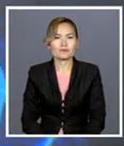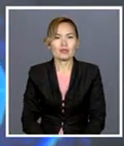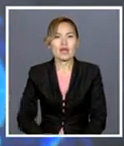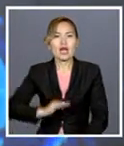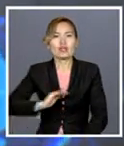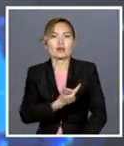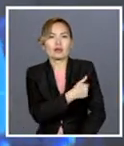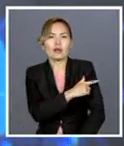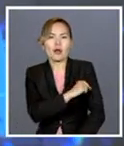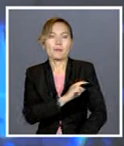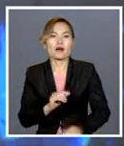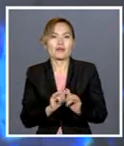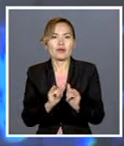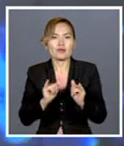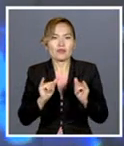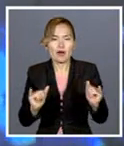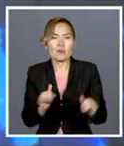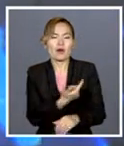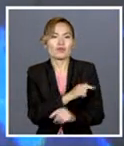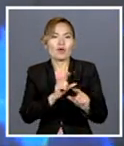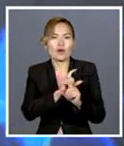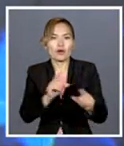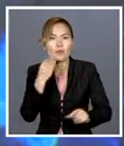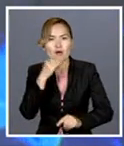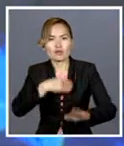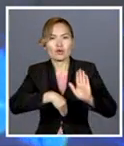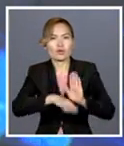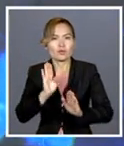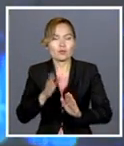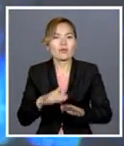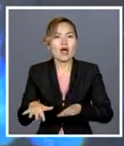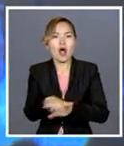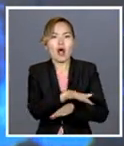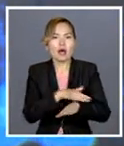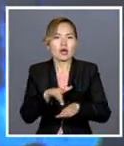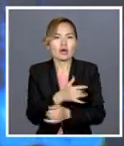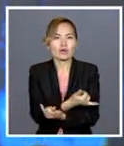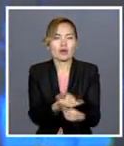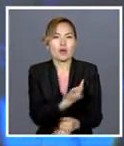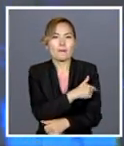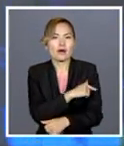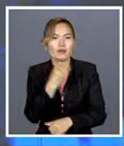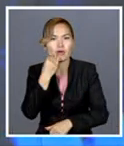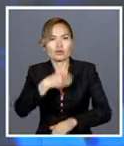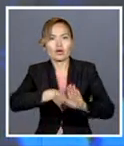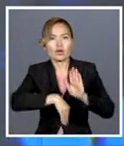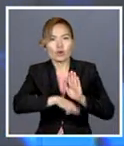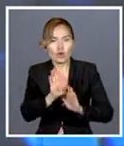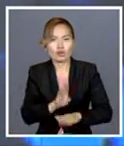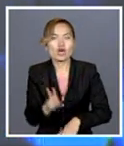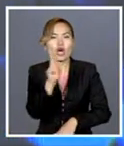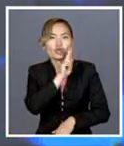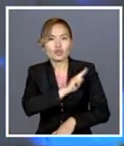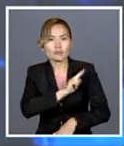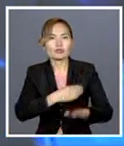Жекеменшік медицинаны дамыту мекемелердің арасында бәсекелестікті арттырады. Халыққа көрсетілетін медициналық қызметтің сапасы мен қолжетімділігі